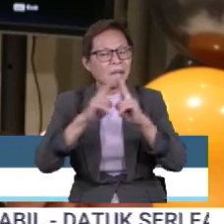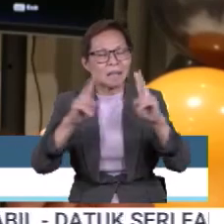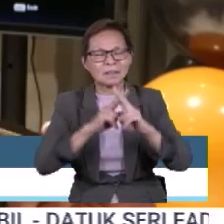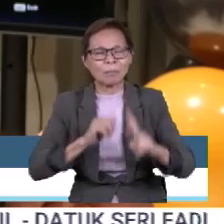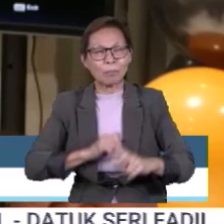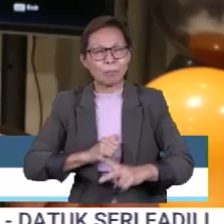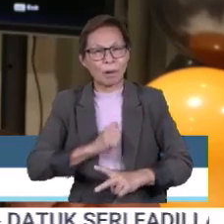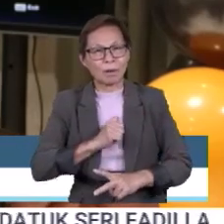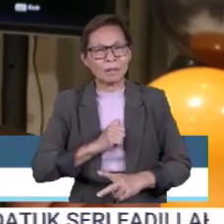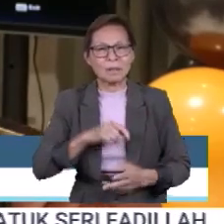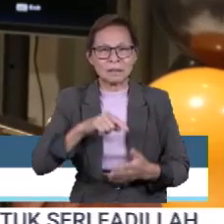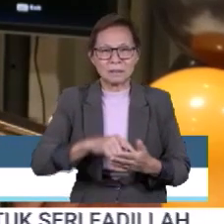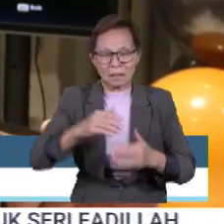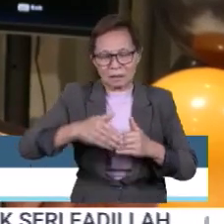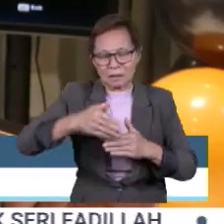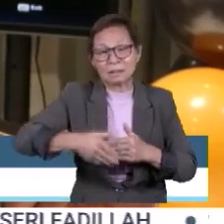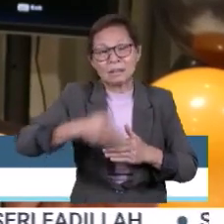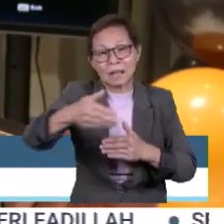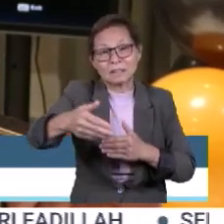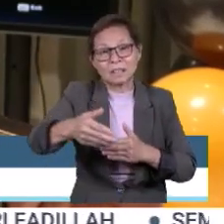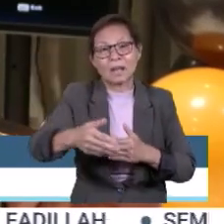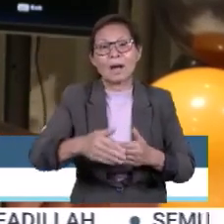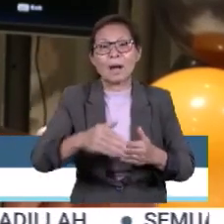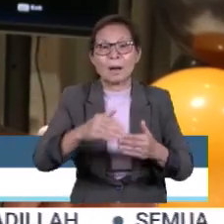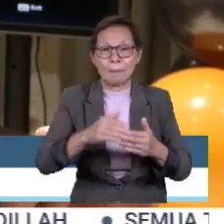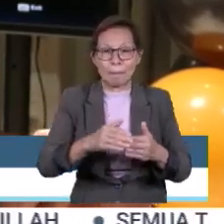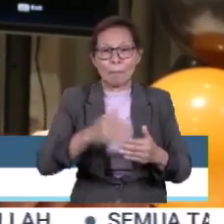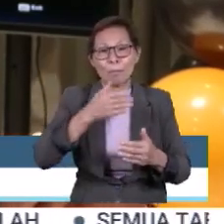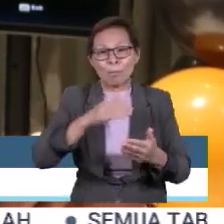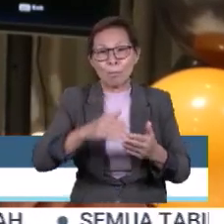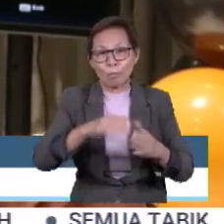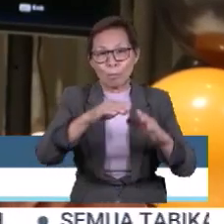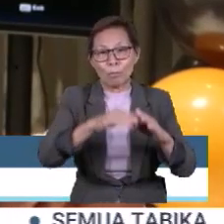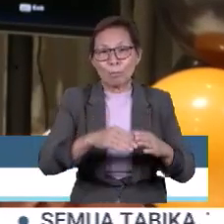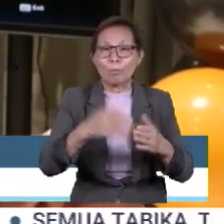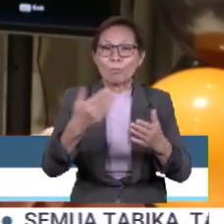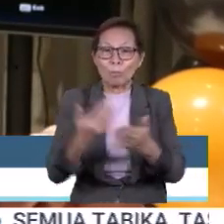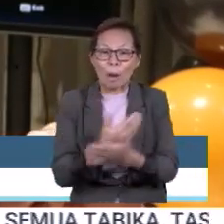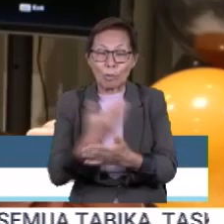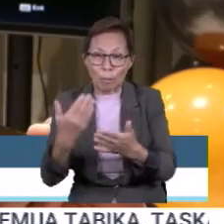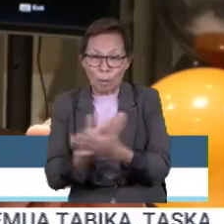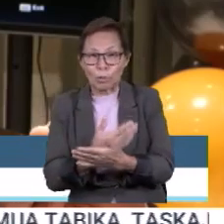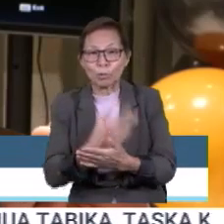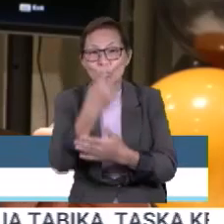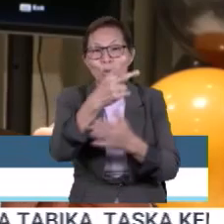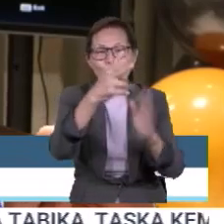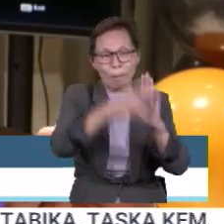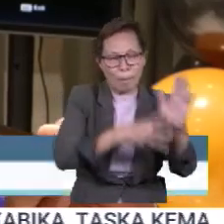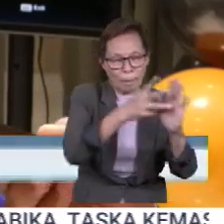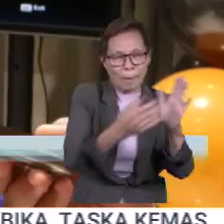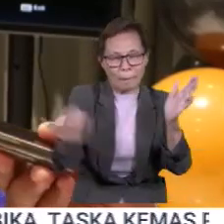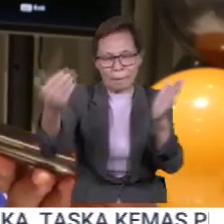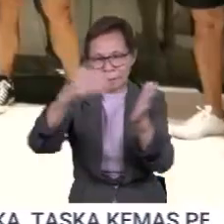Nanti this is the next generation pelapis kita pada masa hadapan dan untuk lagi dua Paralympic cycle lagi.